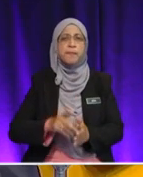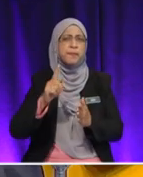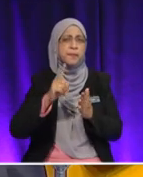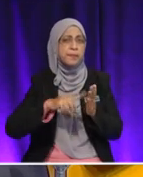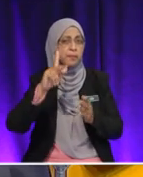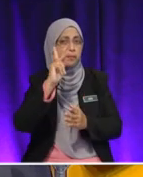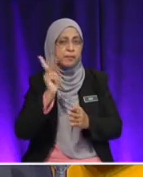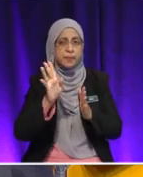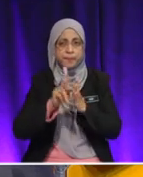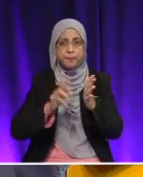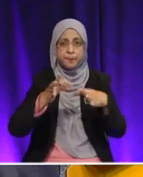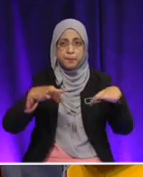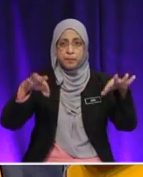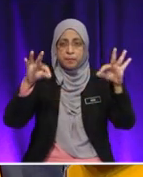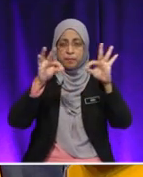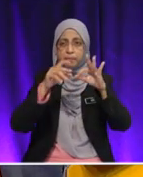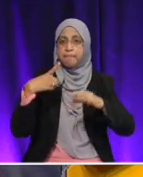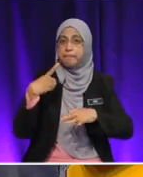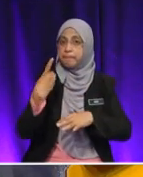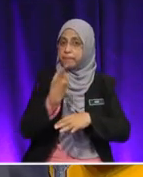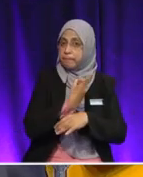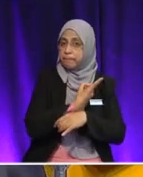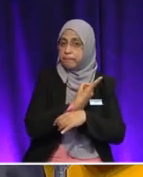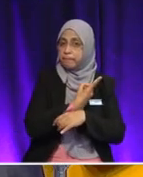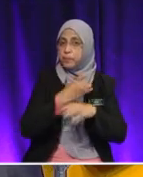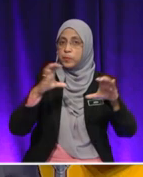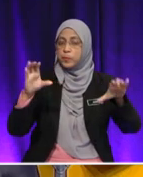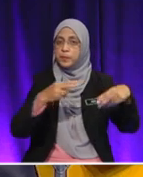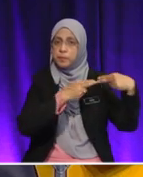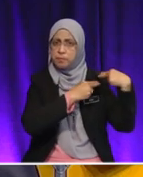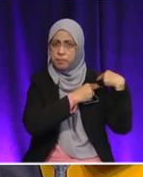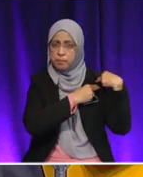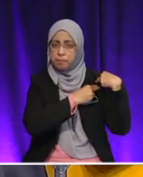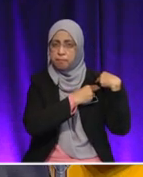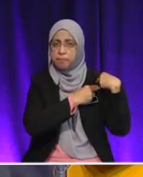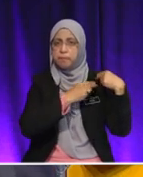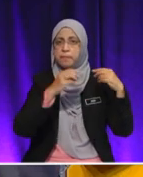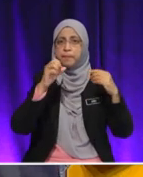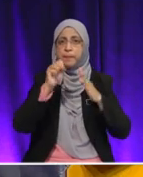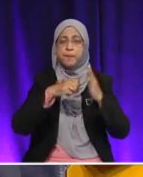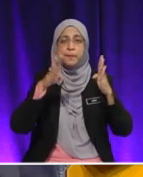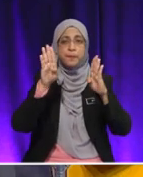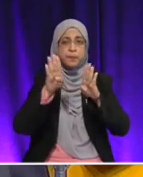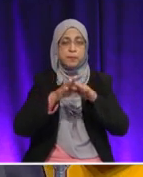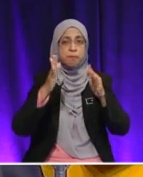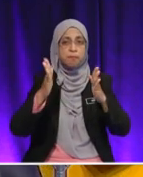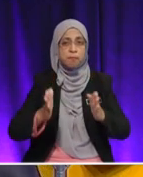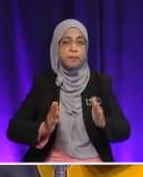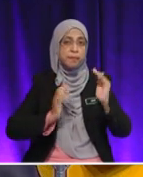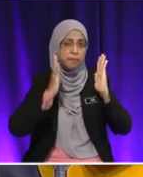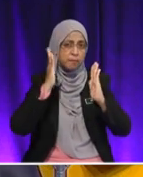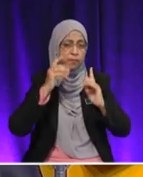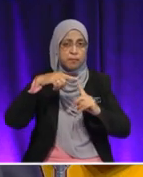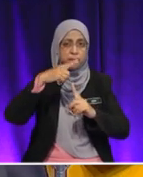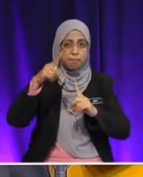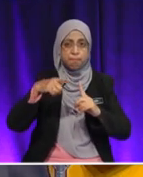kepentingan kita melaksanakan tanggung jawab sebagai warga negara apabila setiap warga negara melaksanakan tanggung jawab